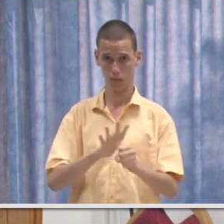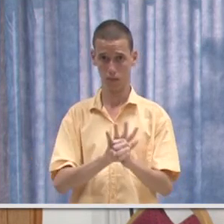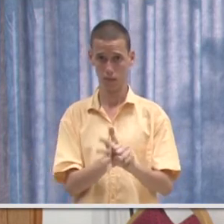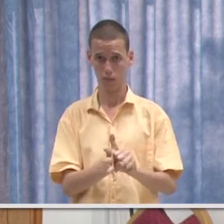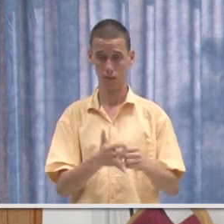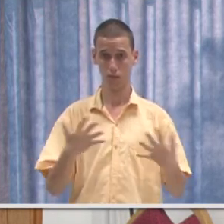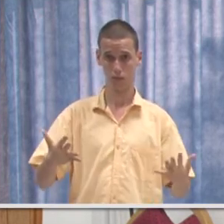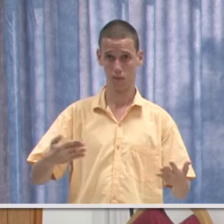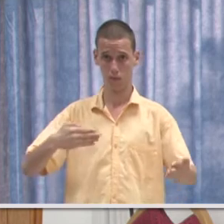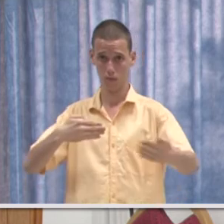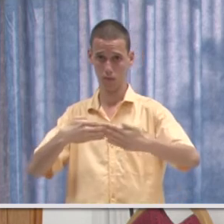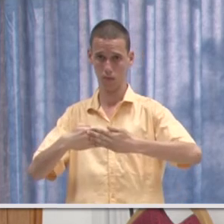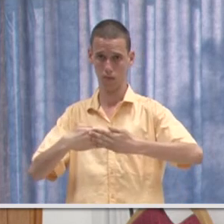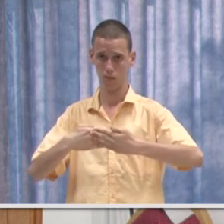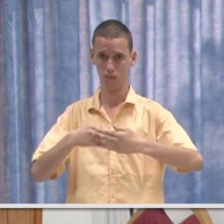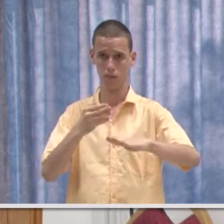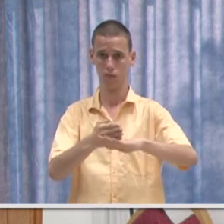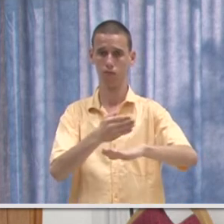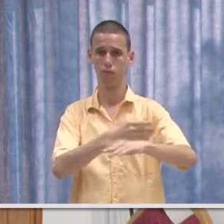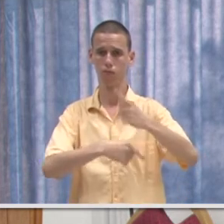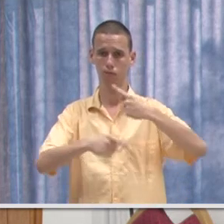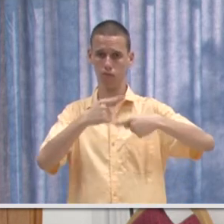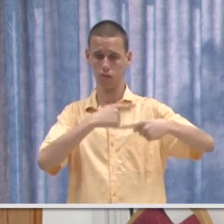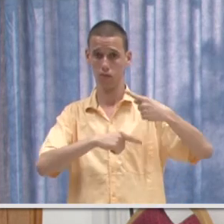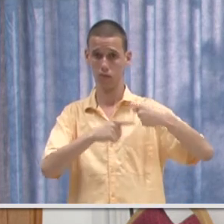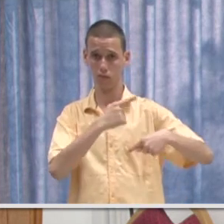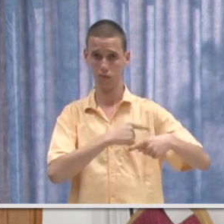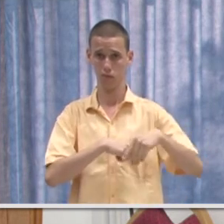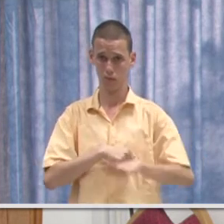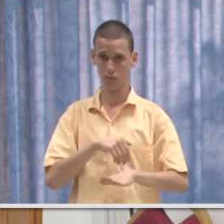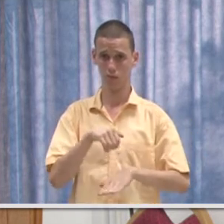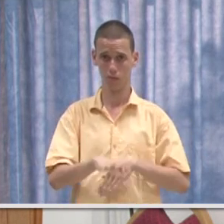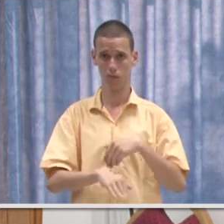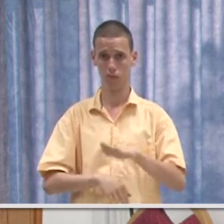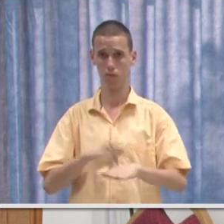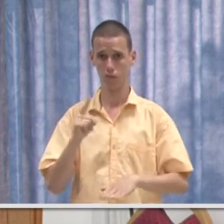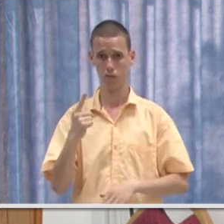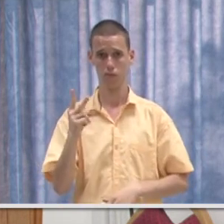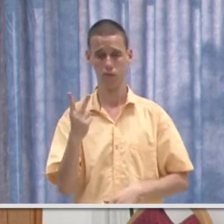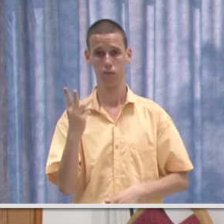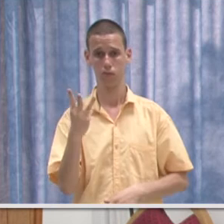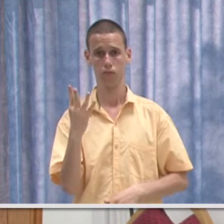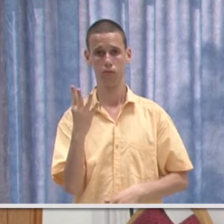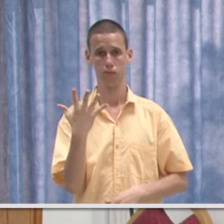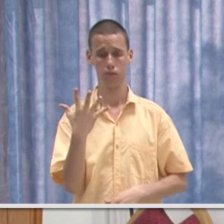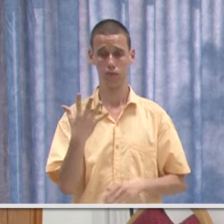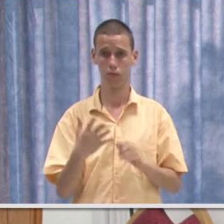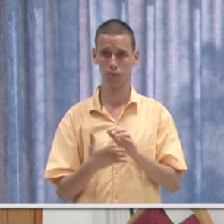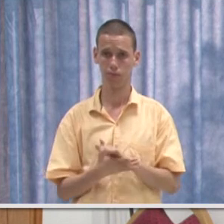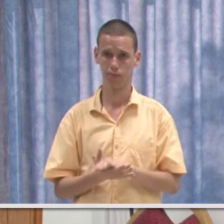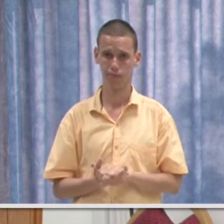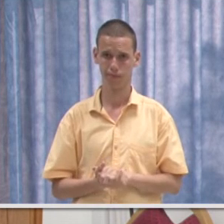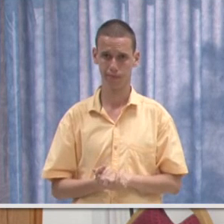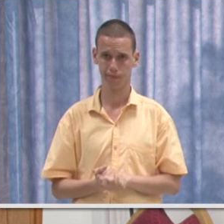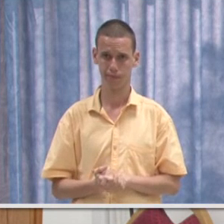situations. Et qui ben quantité de monde qui a besoin de déploy pour COVID-19. Nous